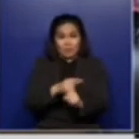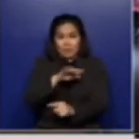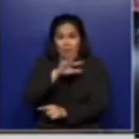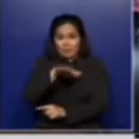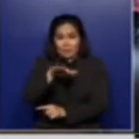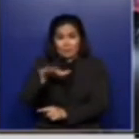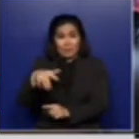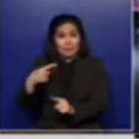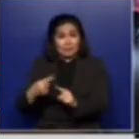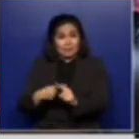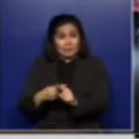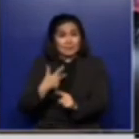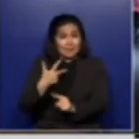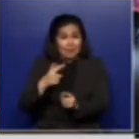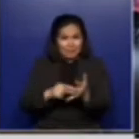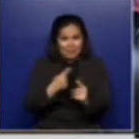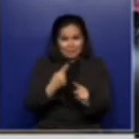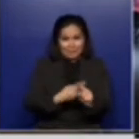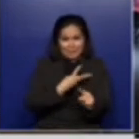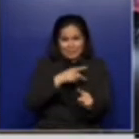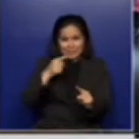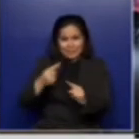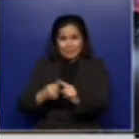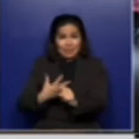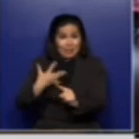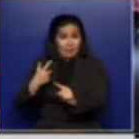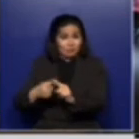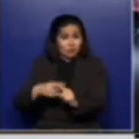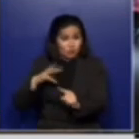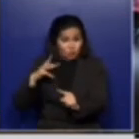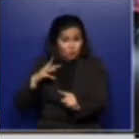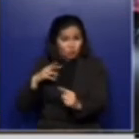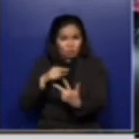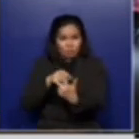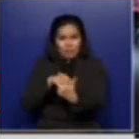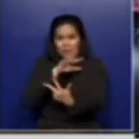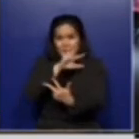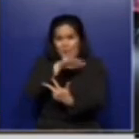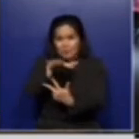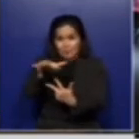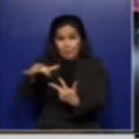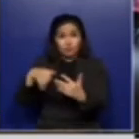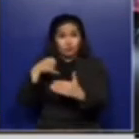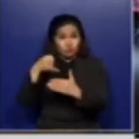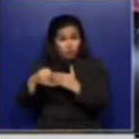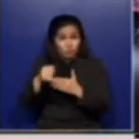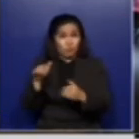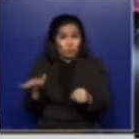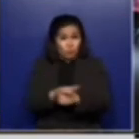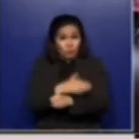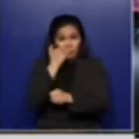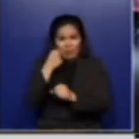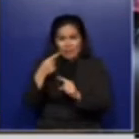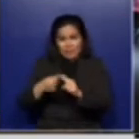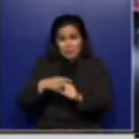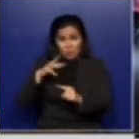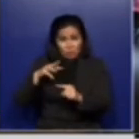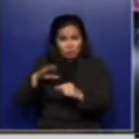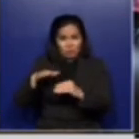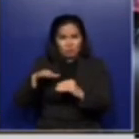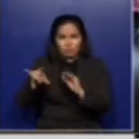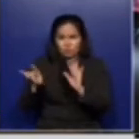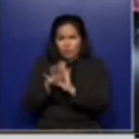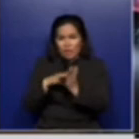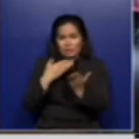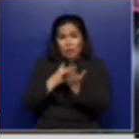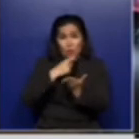ทตั้งแต่เดือนเมษาพฤษภามิถุนาสิ้นสุดลงแล้วนะครับหลังจากมิถุนาเป็นต้นไปคือเดือนสุดท้าย